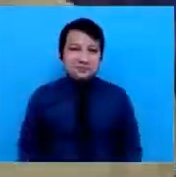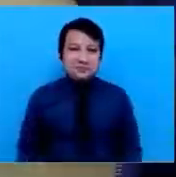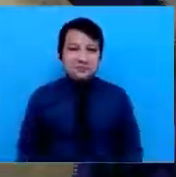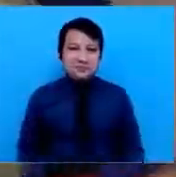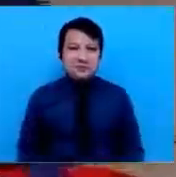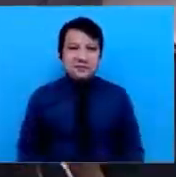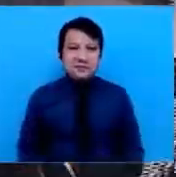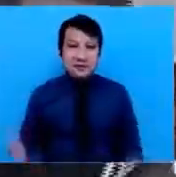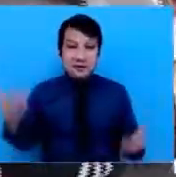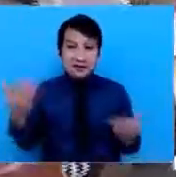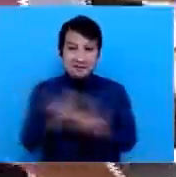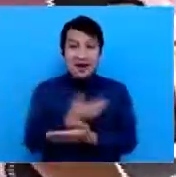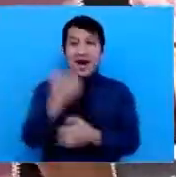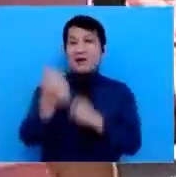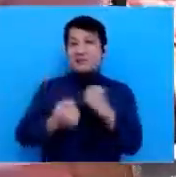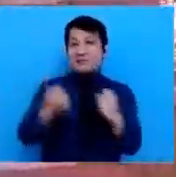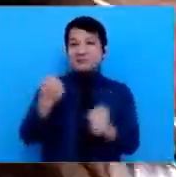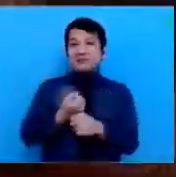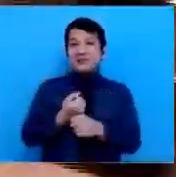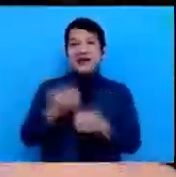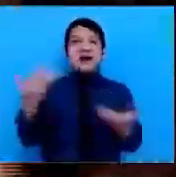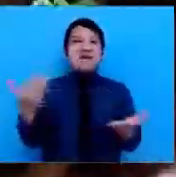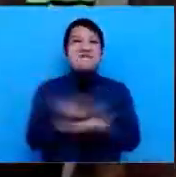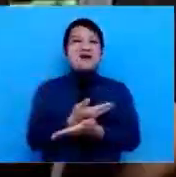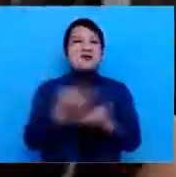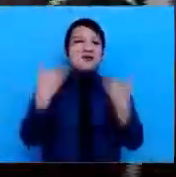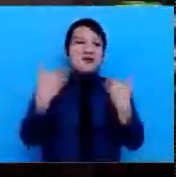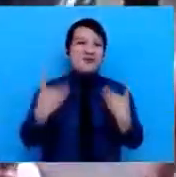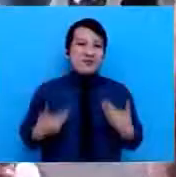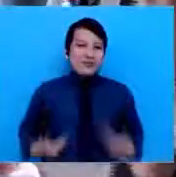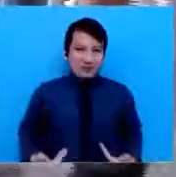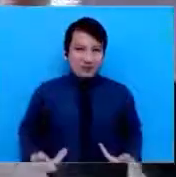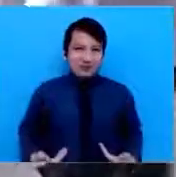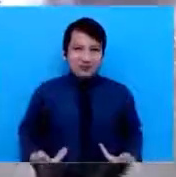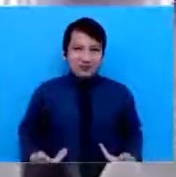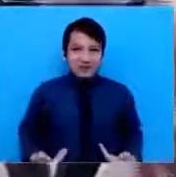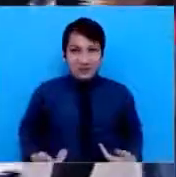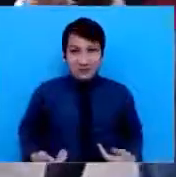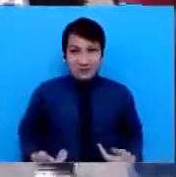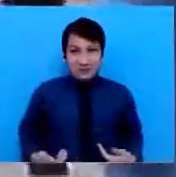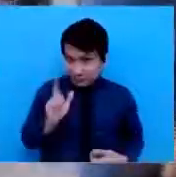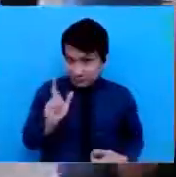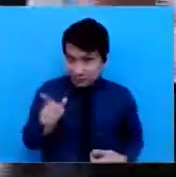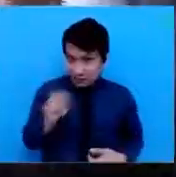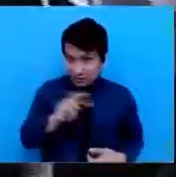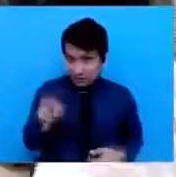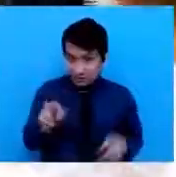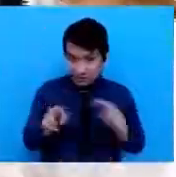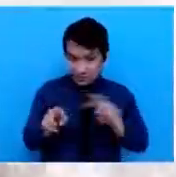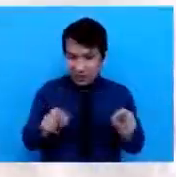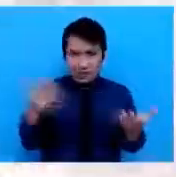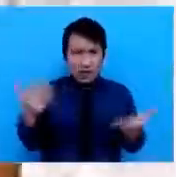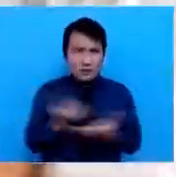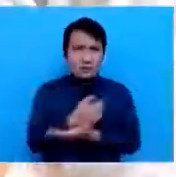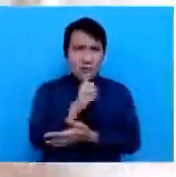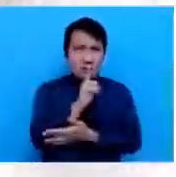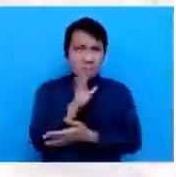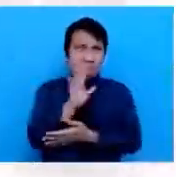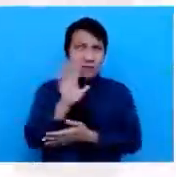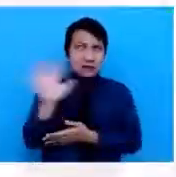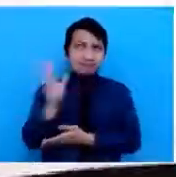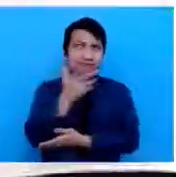Bagong taon, bagong ako. Siguradong kasama sa 2022 New Year's Resolution ng ilang Pinoy